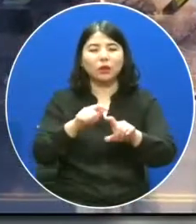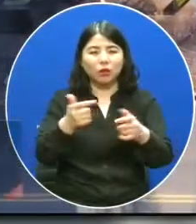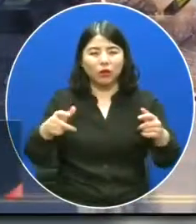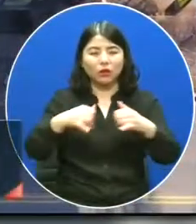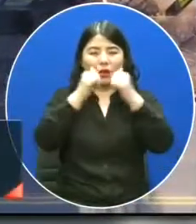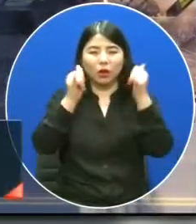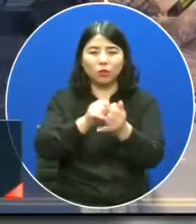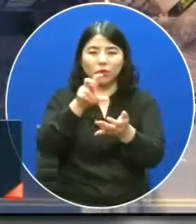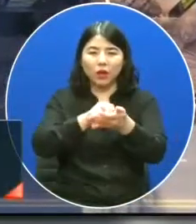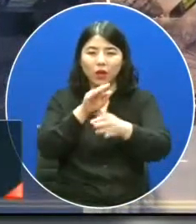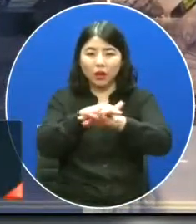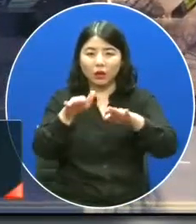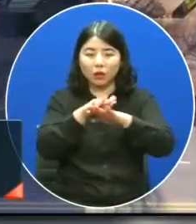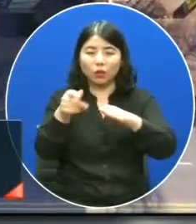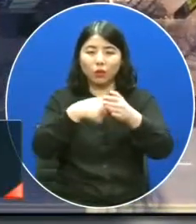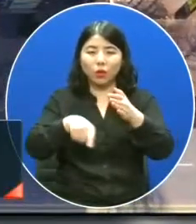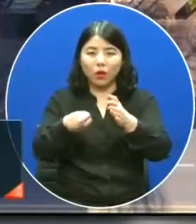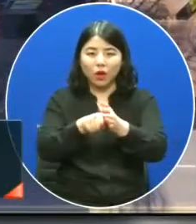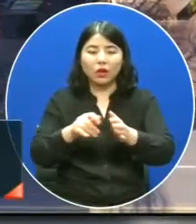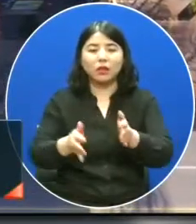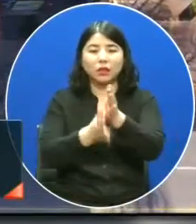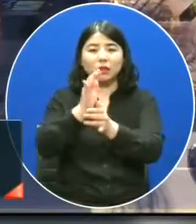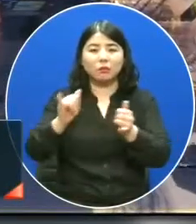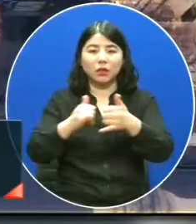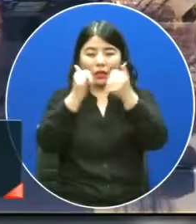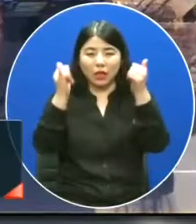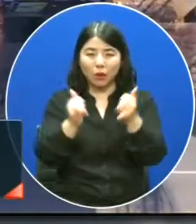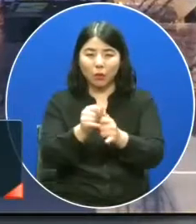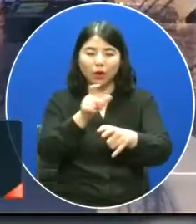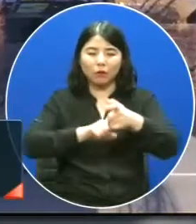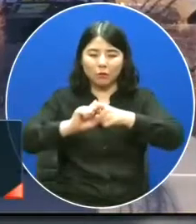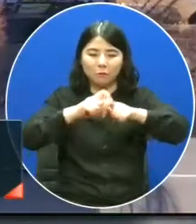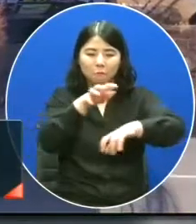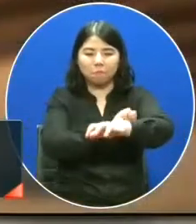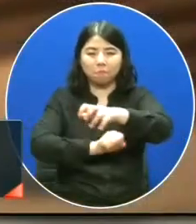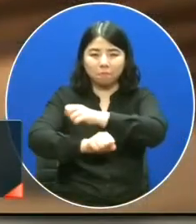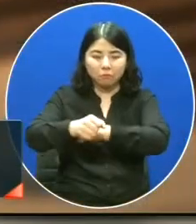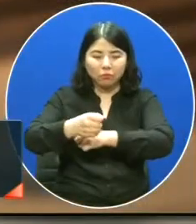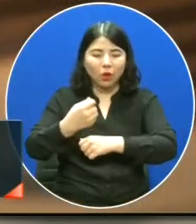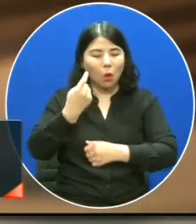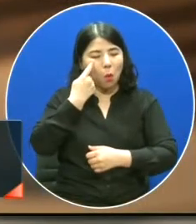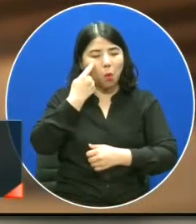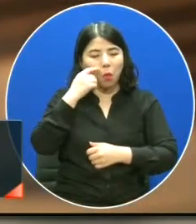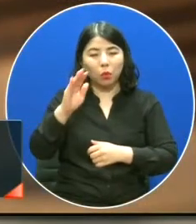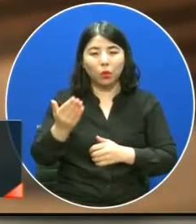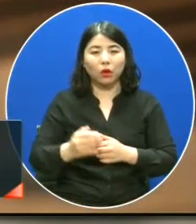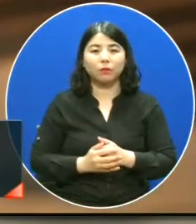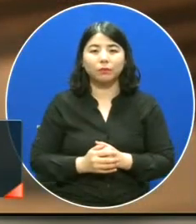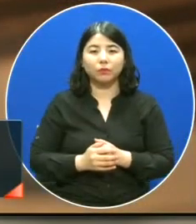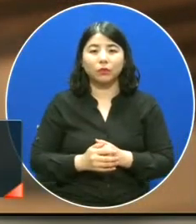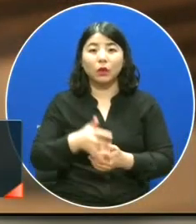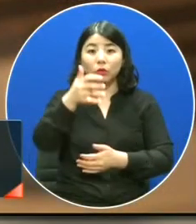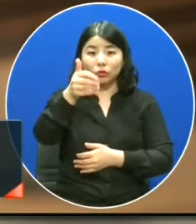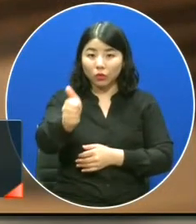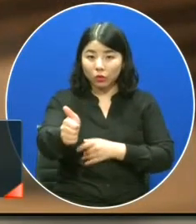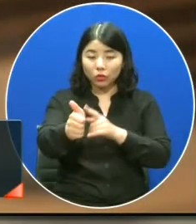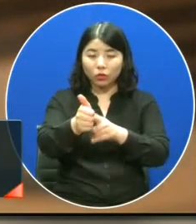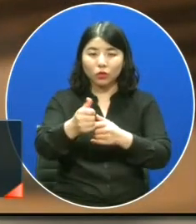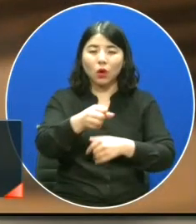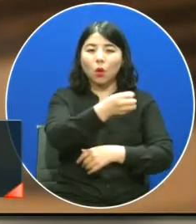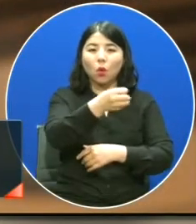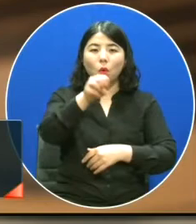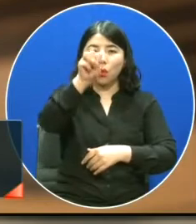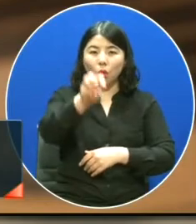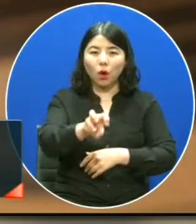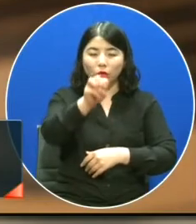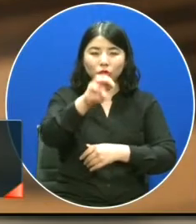위해 한국의 시민사회가 적극적인 행동으로 나아가고 있음을 보여주어 눈길을 끌었습니다. 주인공은